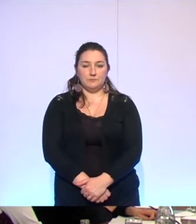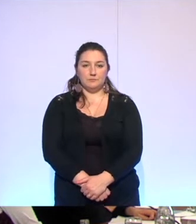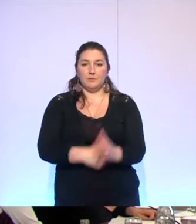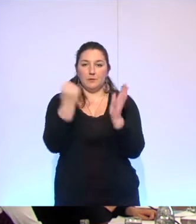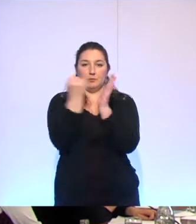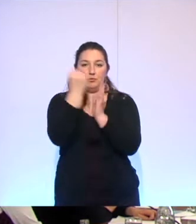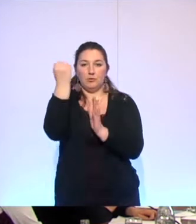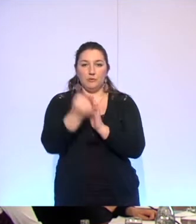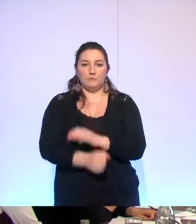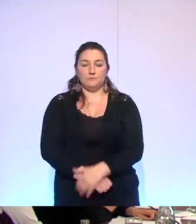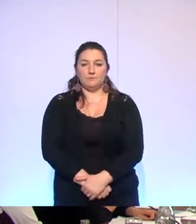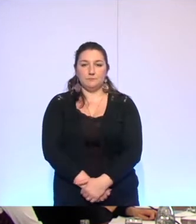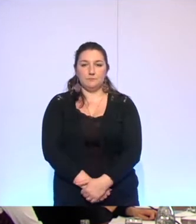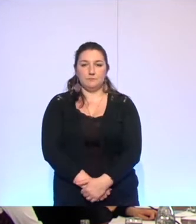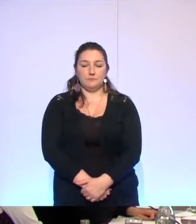Pour.